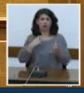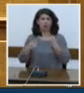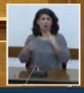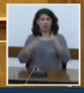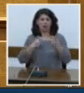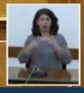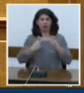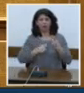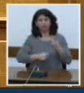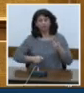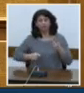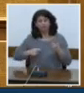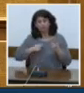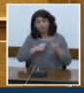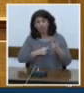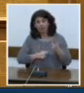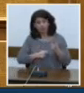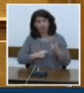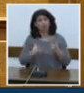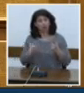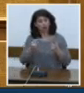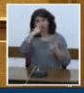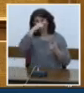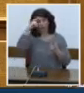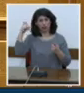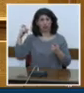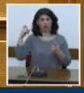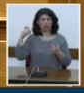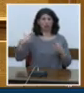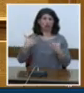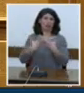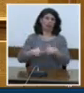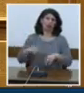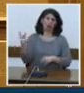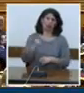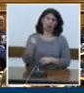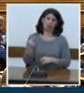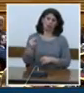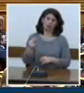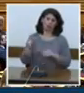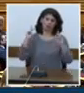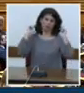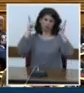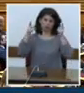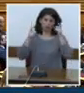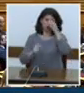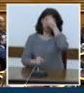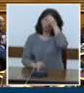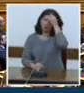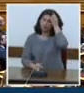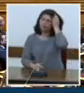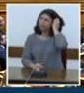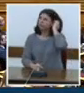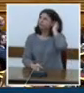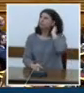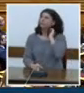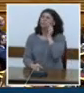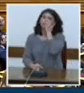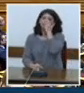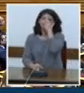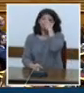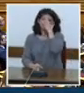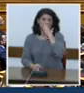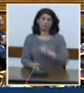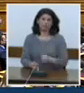κύριε Πρόεδρε, την ίδια τη λειτουργία της κοινοβουλευτικής δημοκρατίας. Είμαι εδώ λοιπόν